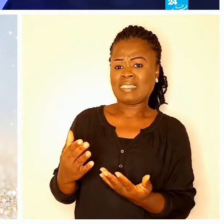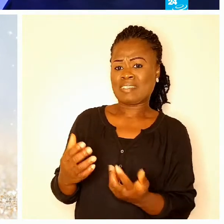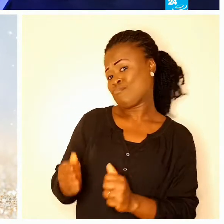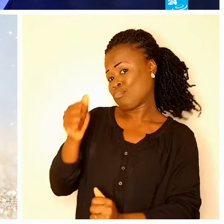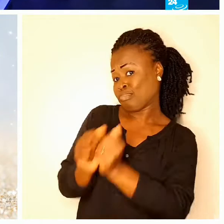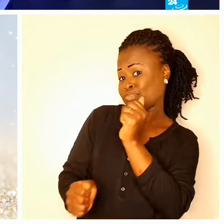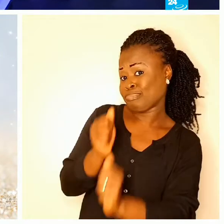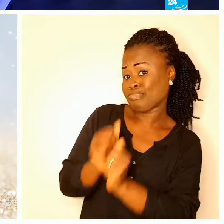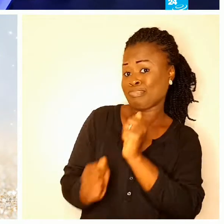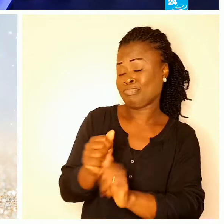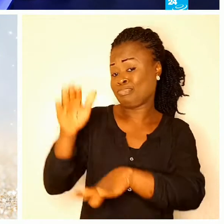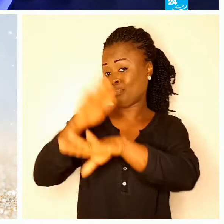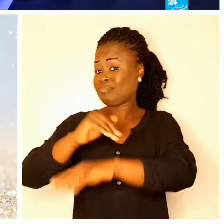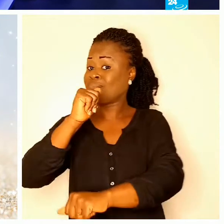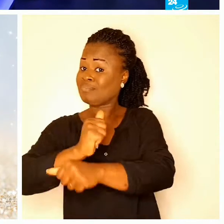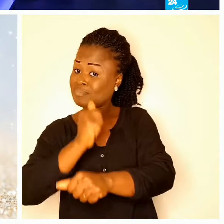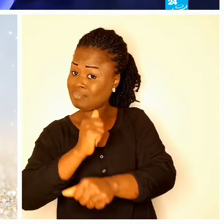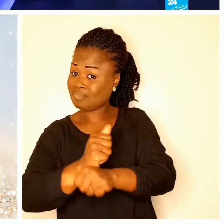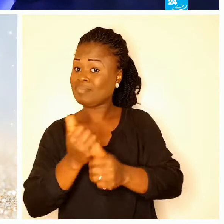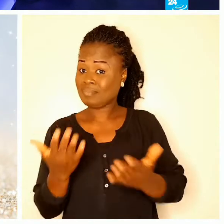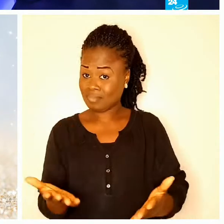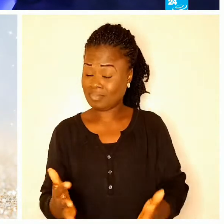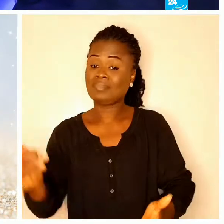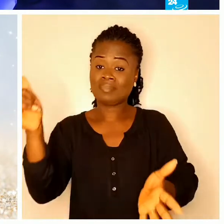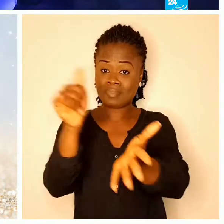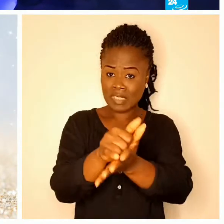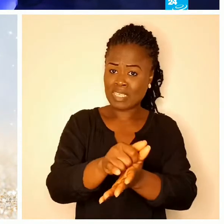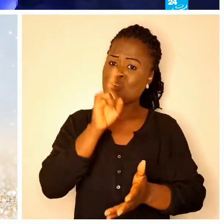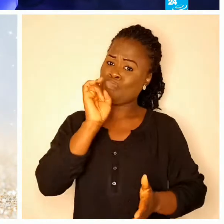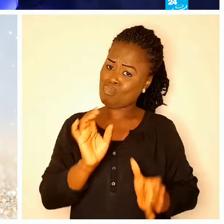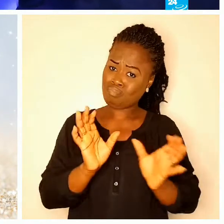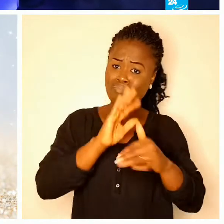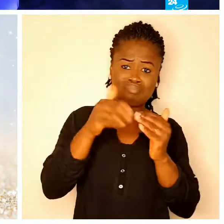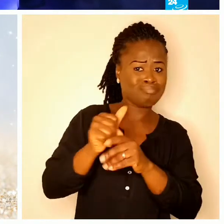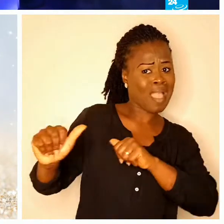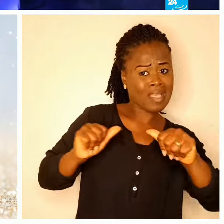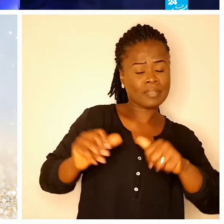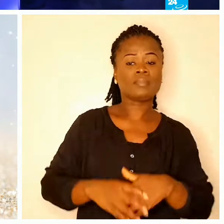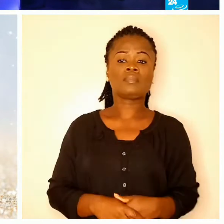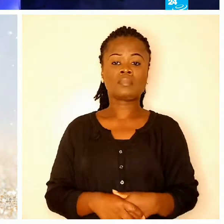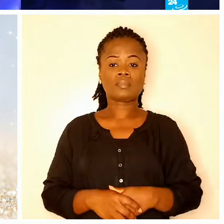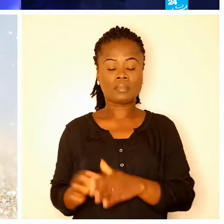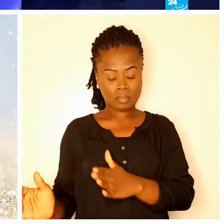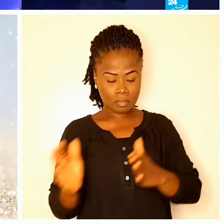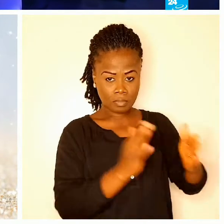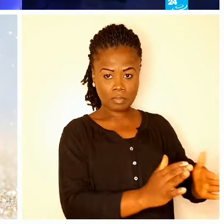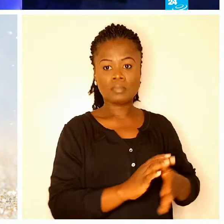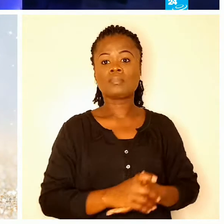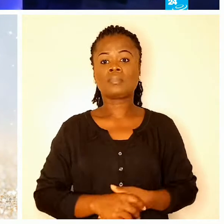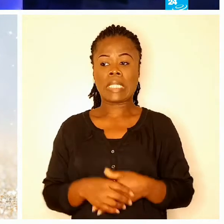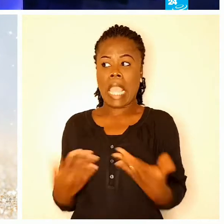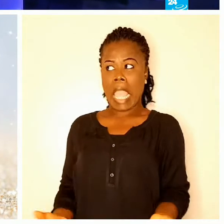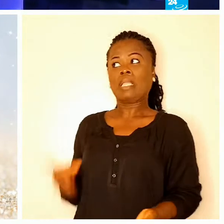Covid sur l'emploi, et c'est cela qui doit amener tout le monde à agir dans ce sens. Alors, vous demandez des